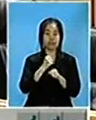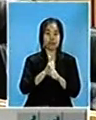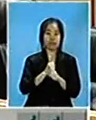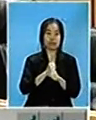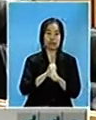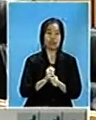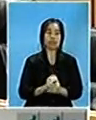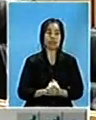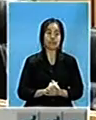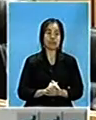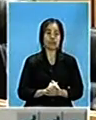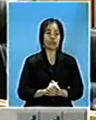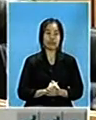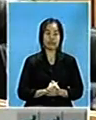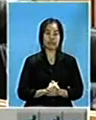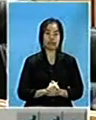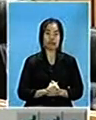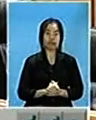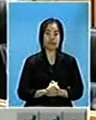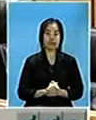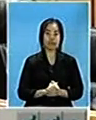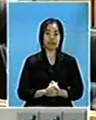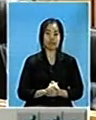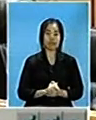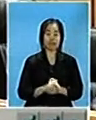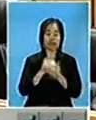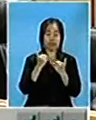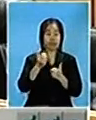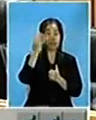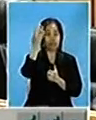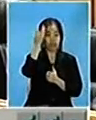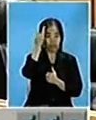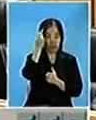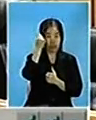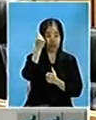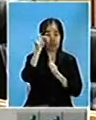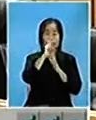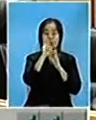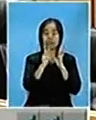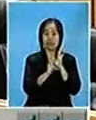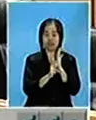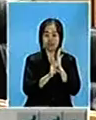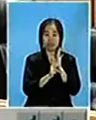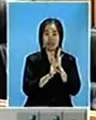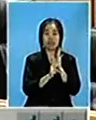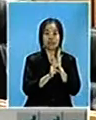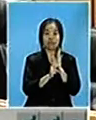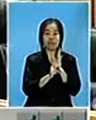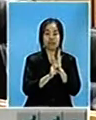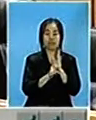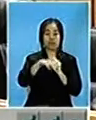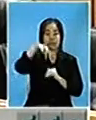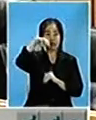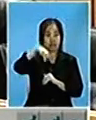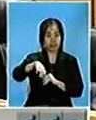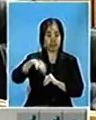ต้นนั่นก็หมายความว่าหลักคิดข้อกฎหมายความเป็นสถาบันของ